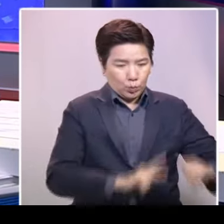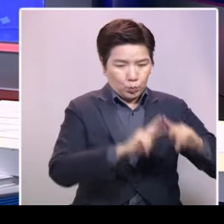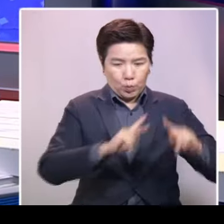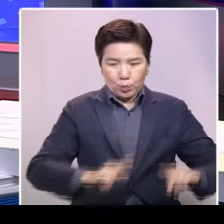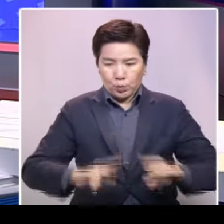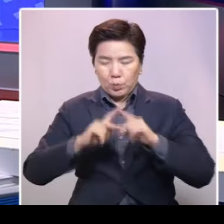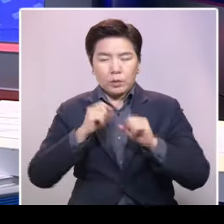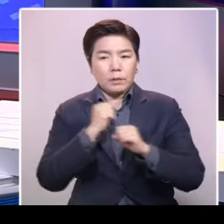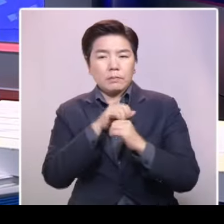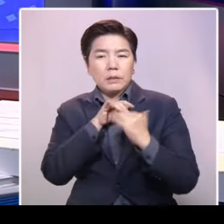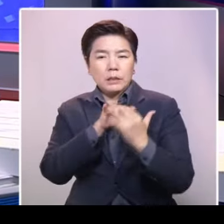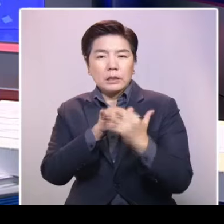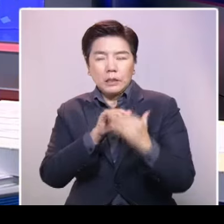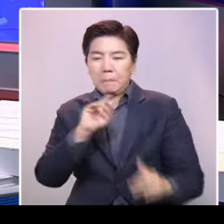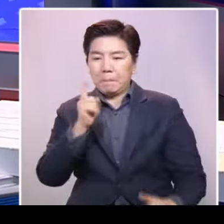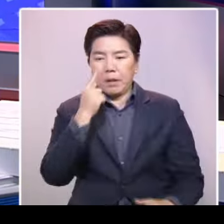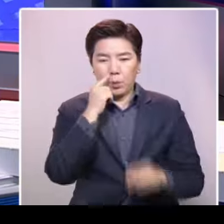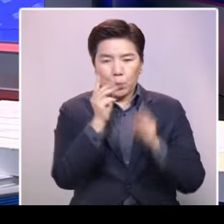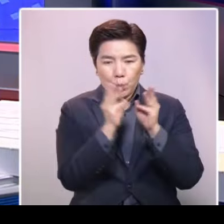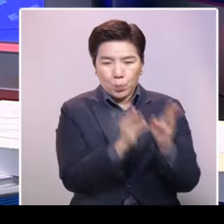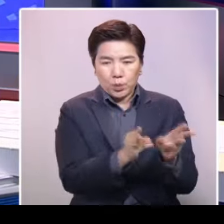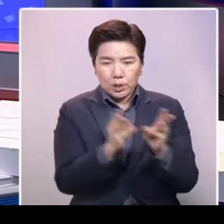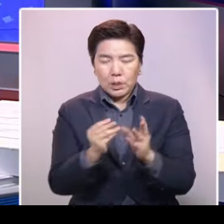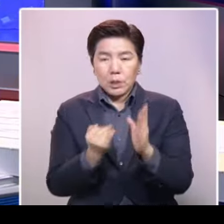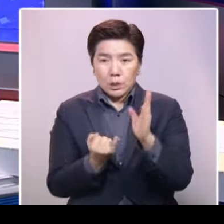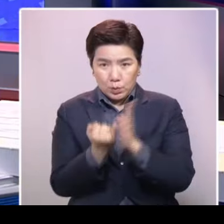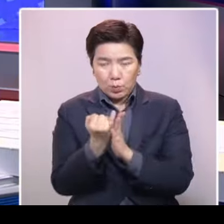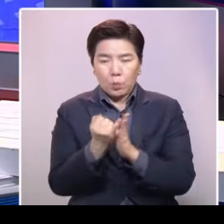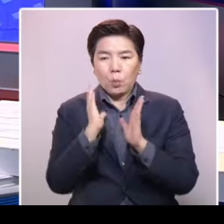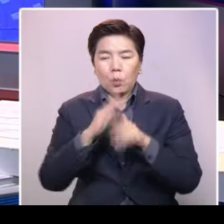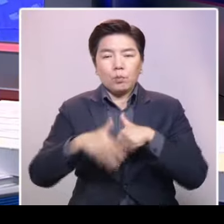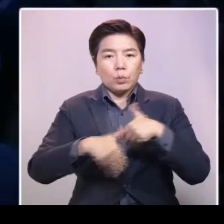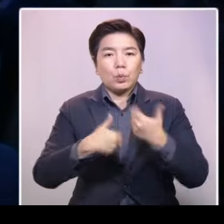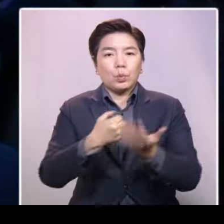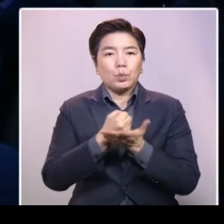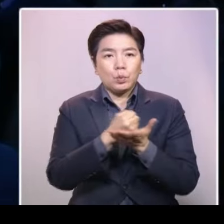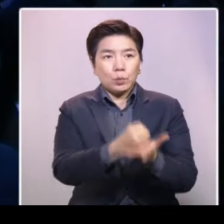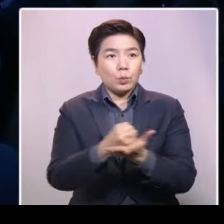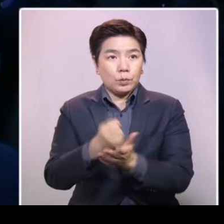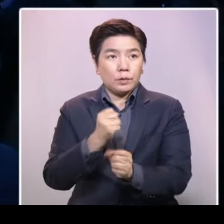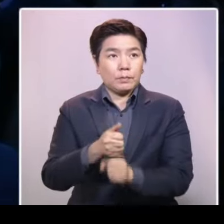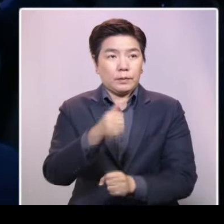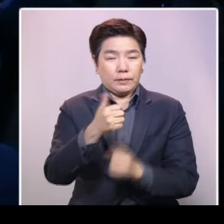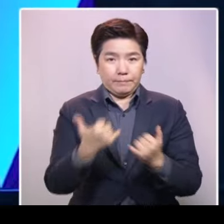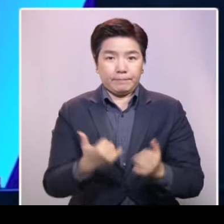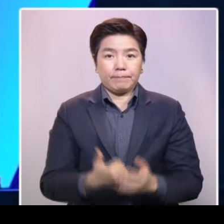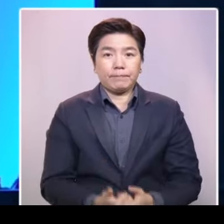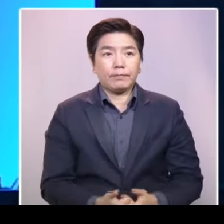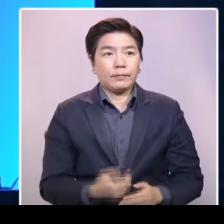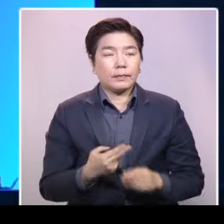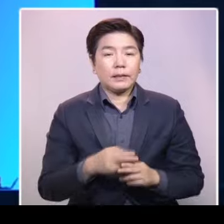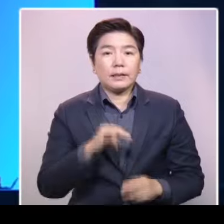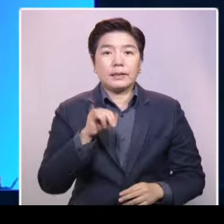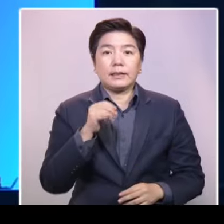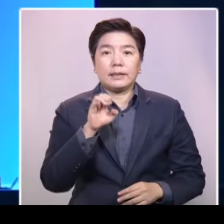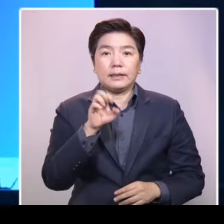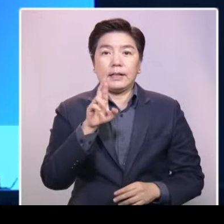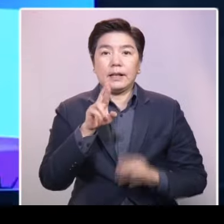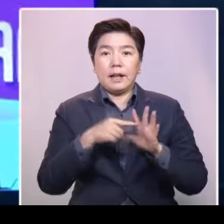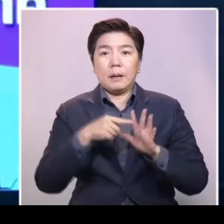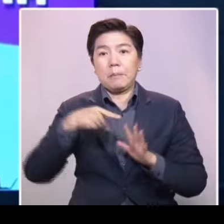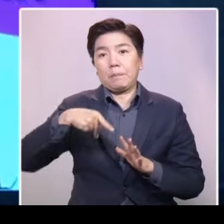สารยุคใหม่อย่างสร้างสรรค์ให้ถูกต้องฉับไวแล้วก็เป็นที่พึ่งให้กับประชาชนค่ะคุณจิราภรสินธุไพร